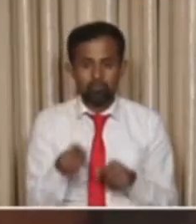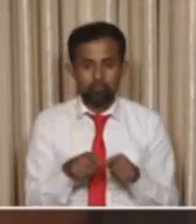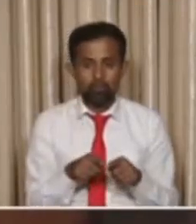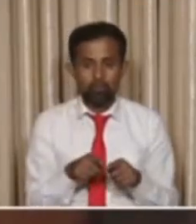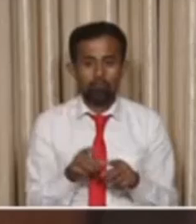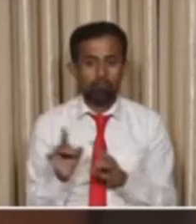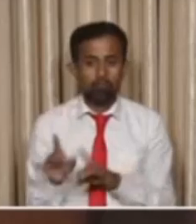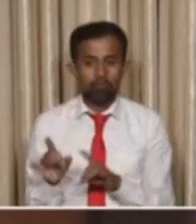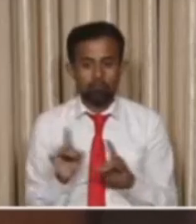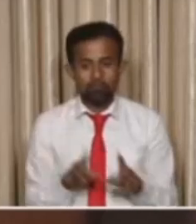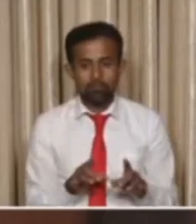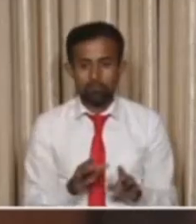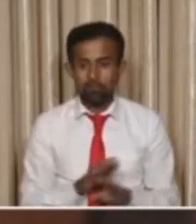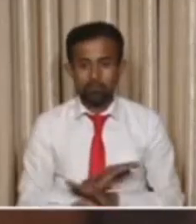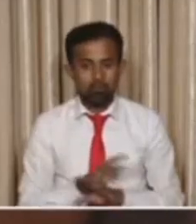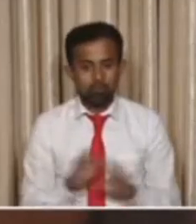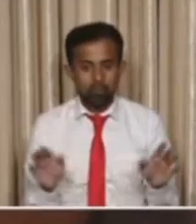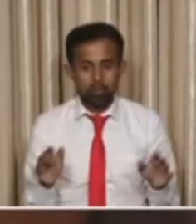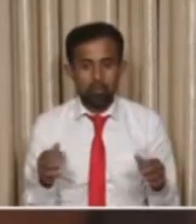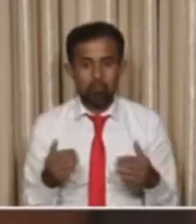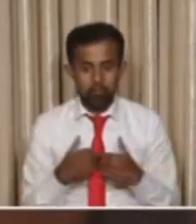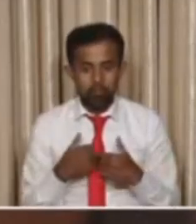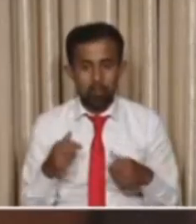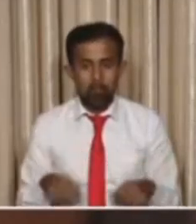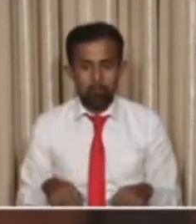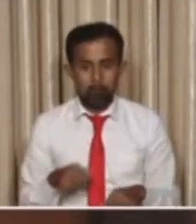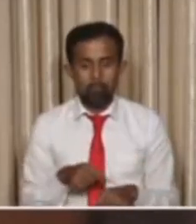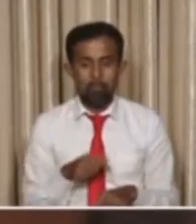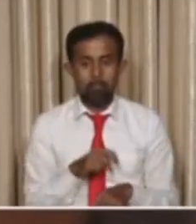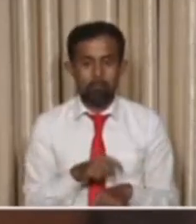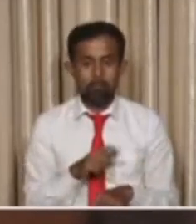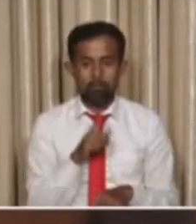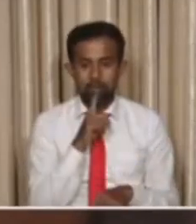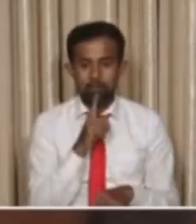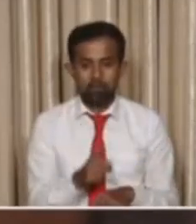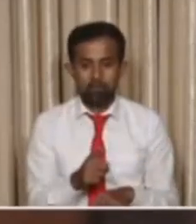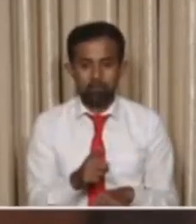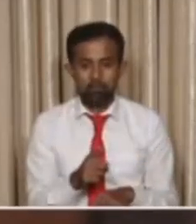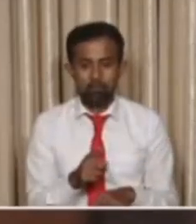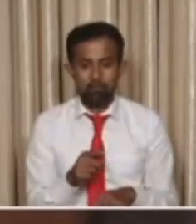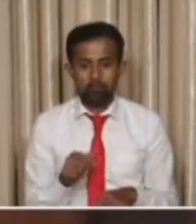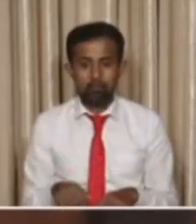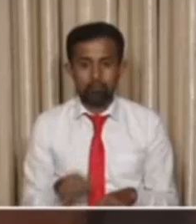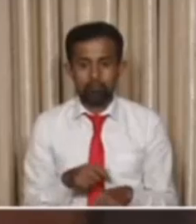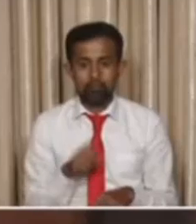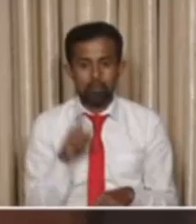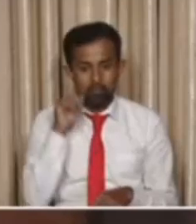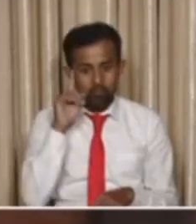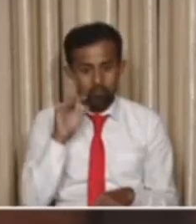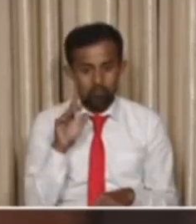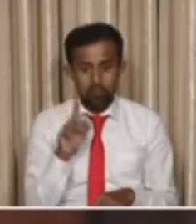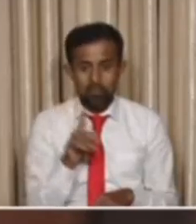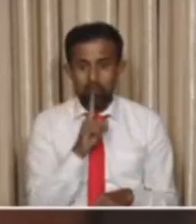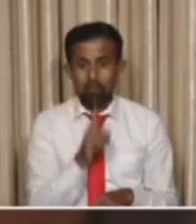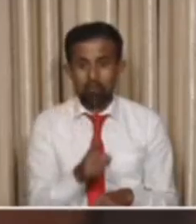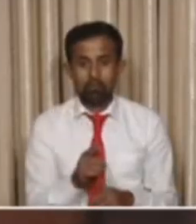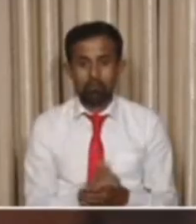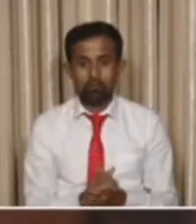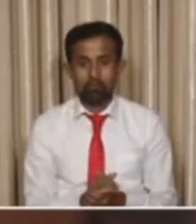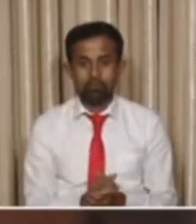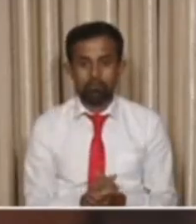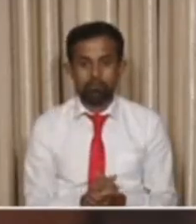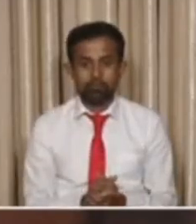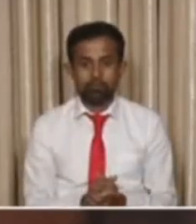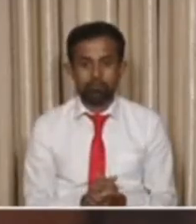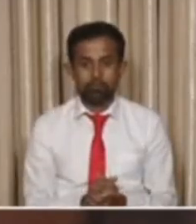இருக்கலாம், ஆனால் இவ்வாறான பிரேரணைகளை நாங்கள் ஆராயும் பொழுது இந்த நாட்டினுடைய எதிர்வரும் சந்ததியினுடைய எதிர்காலத்தை நோக்கித்தான் எதிர்காலத்தை சிந்தித்து தான்